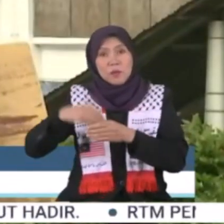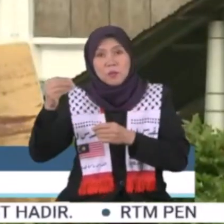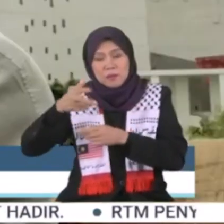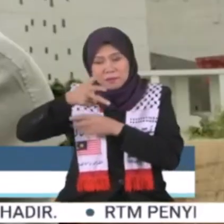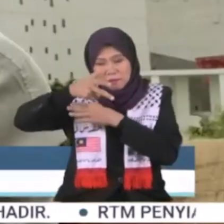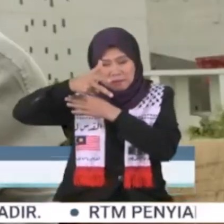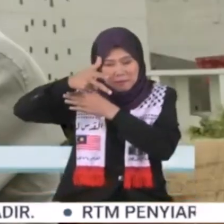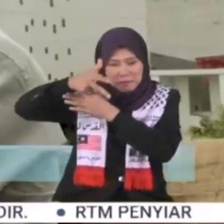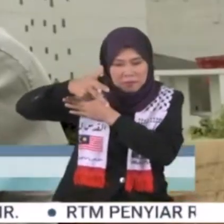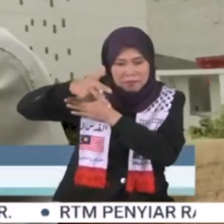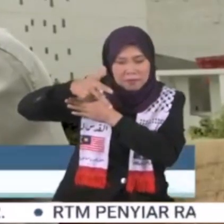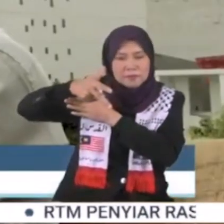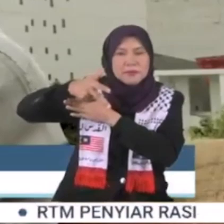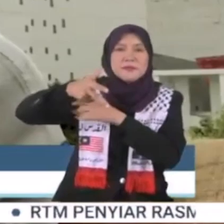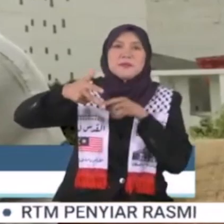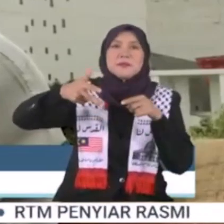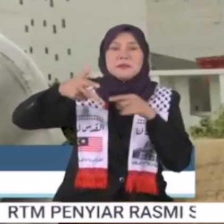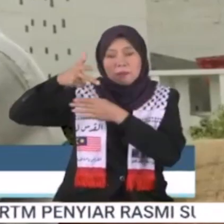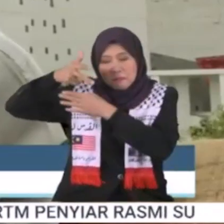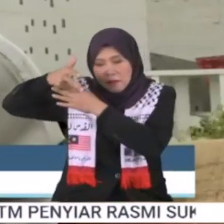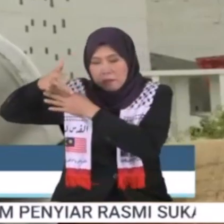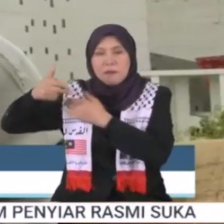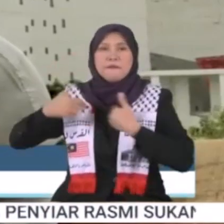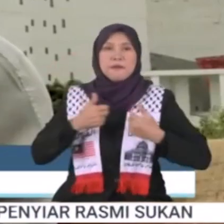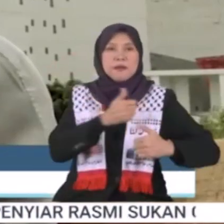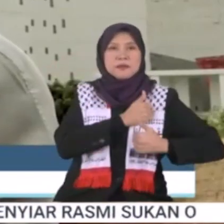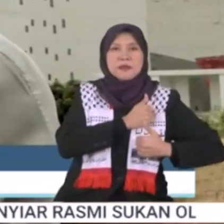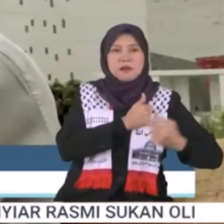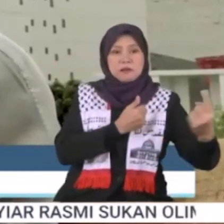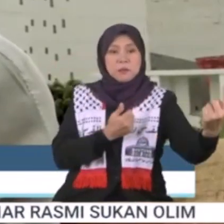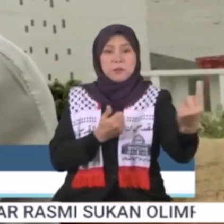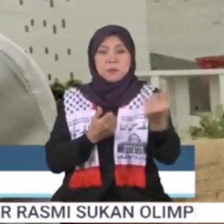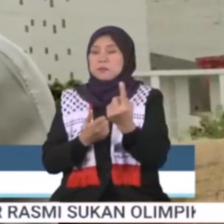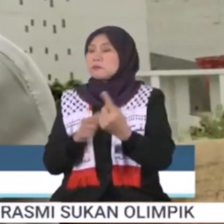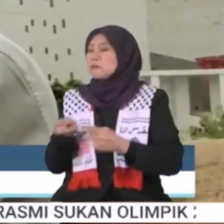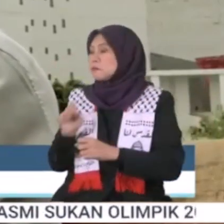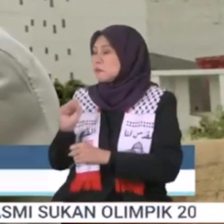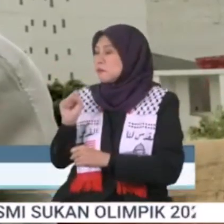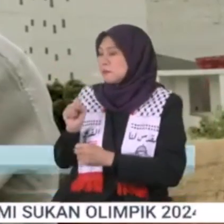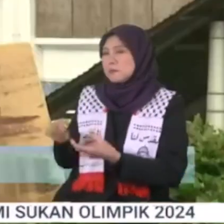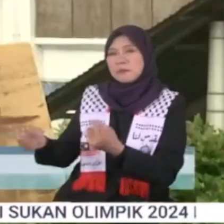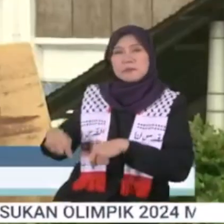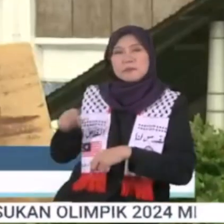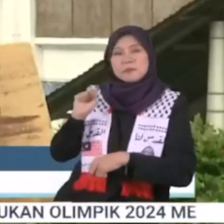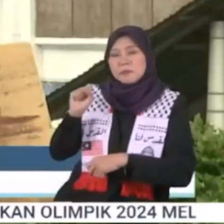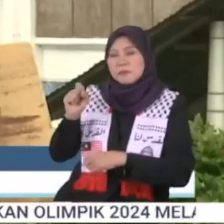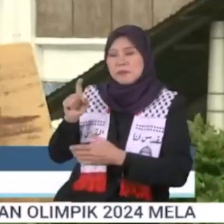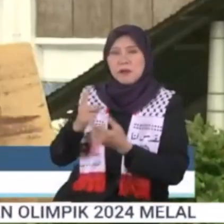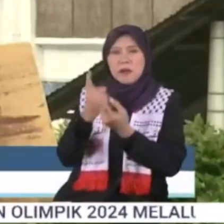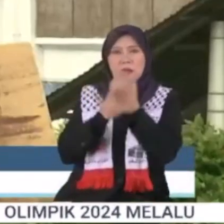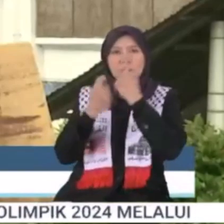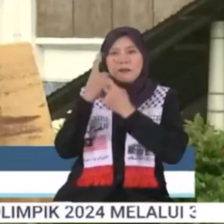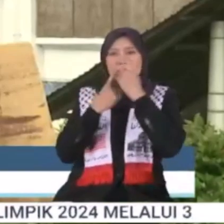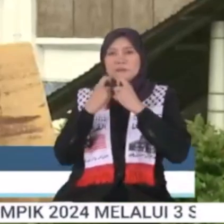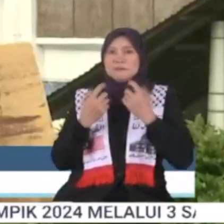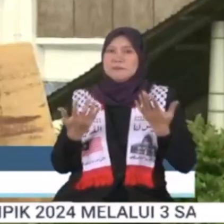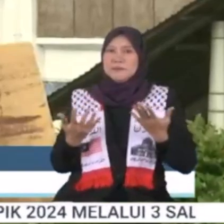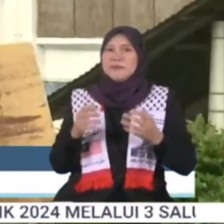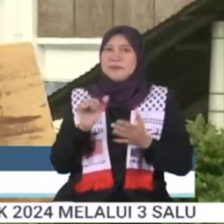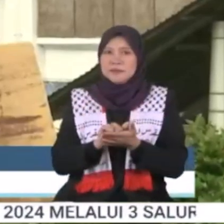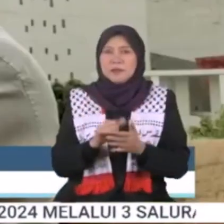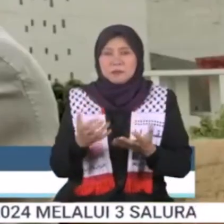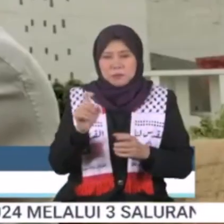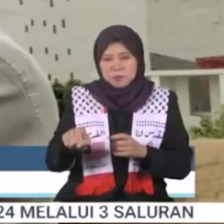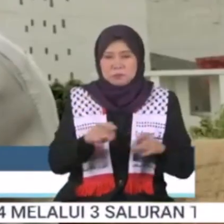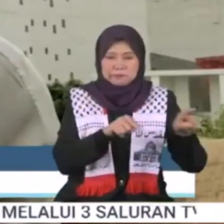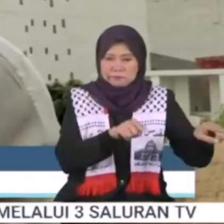nampak kamera je ada tentera yang akan datang. Tanya apa tujuan, untuk apa? Semua. Jadi dialah yang banyak tentukan dekat